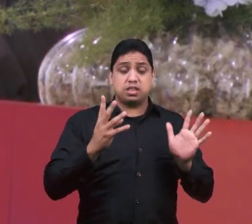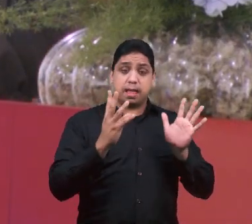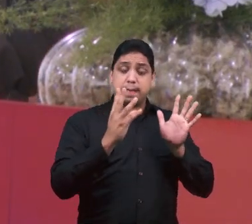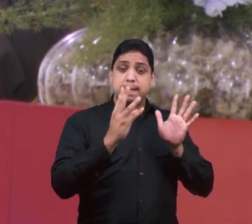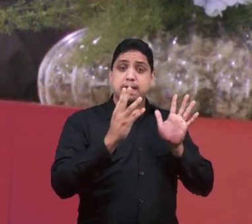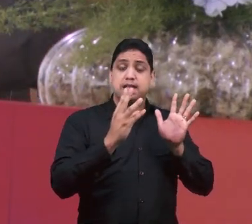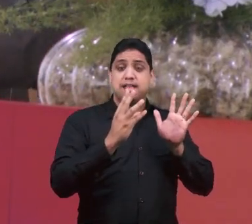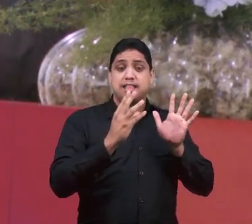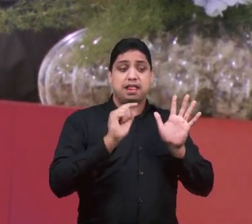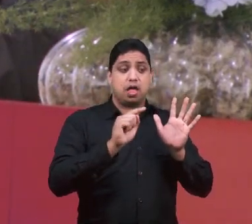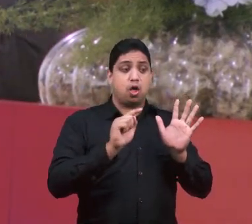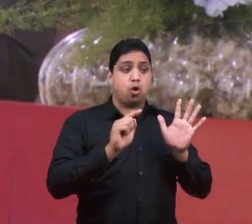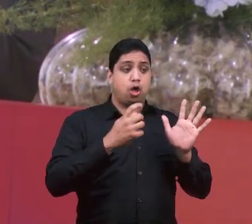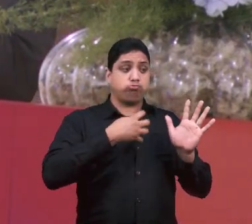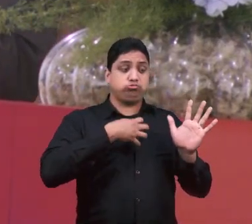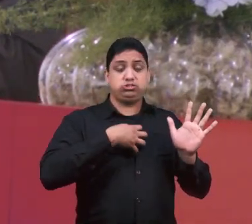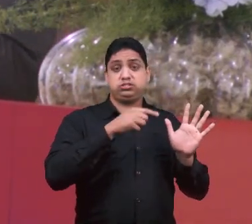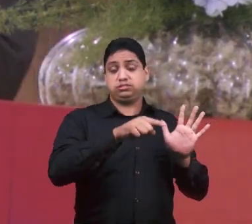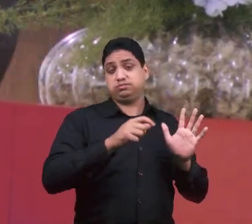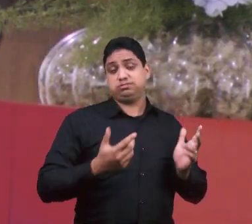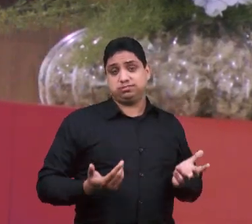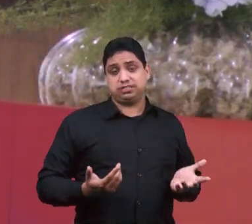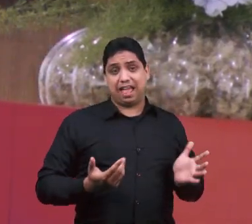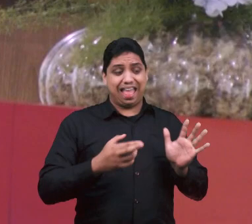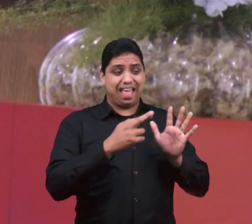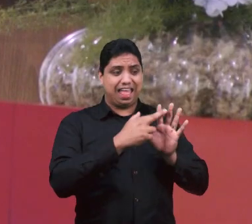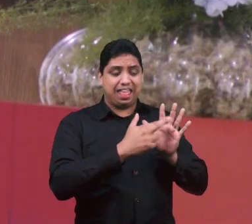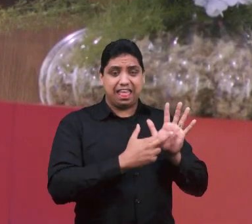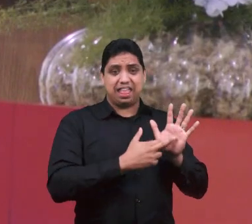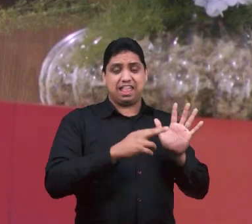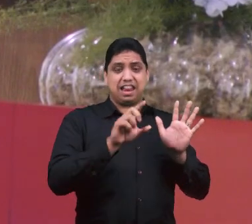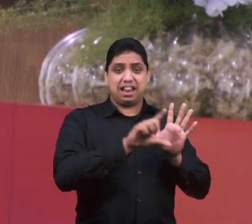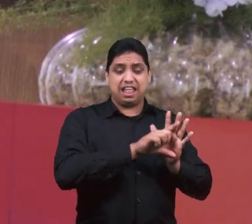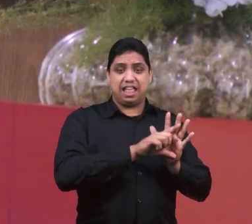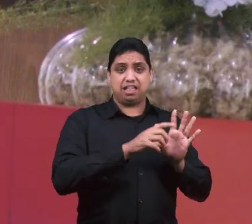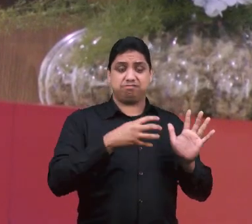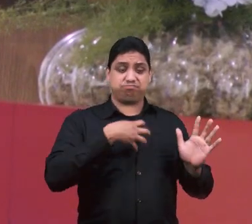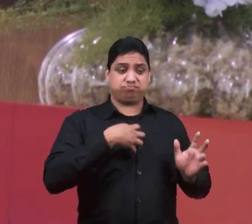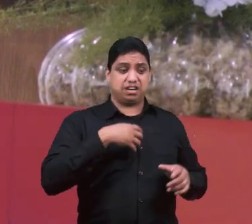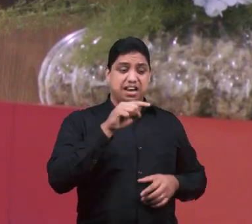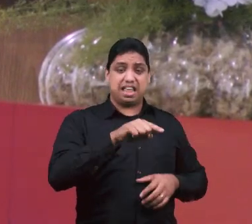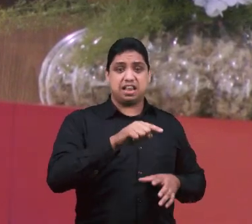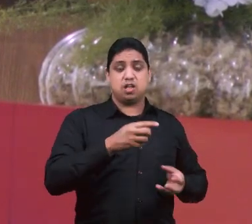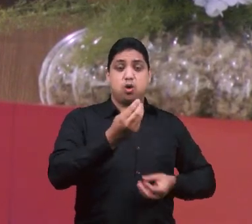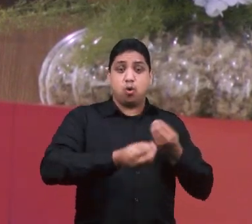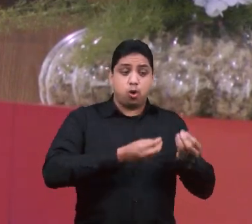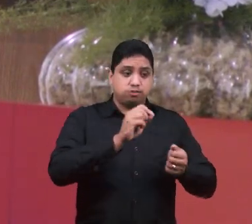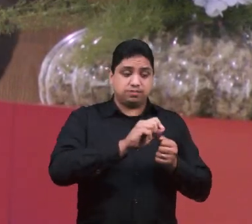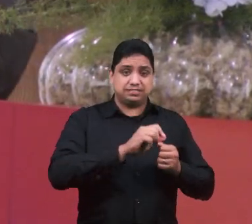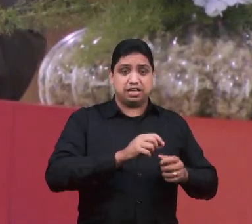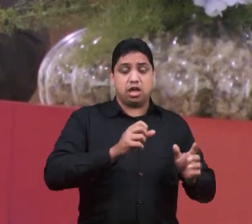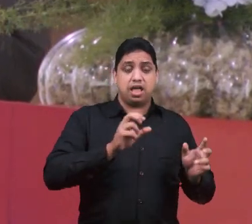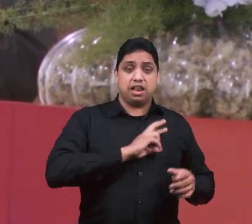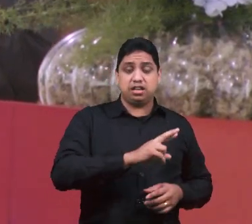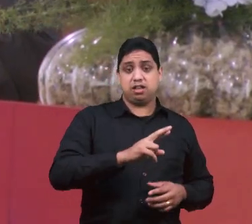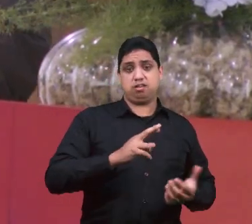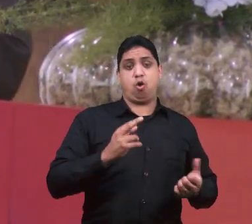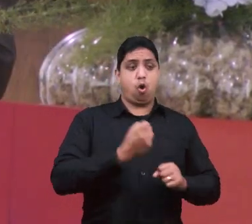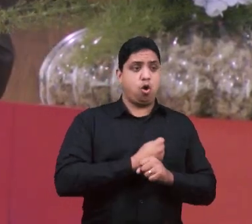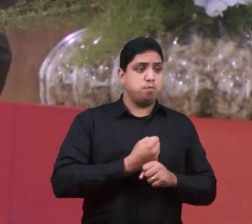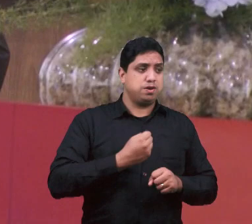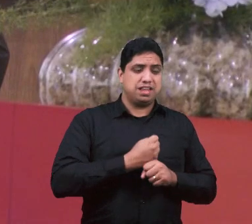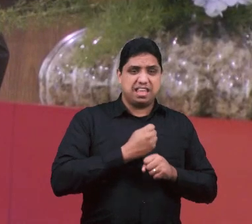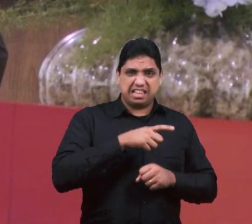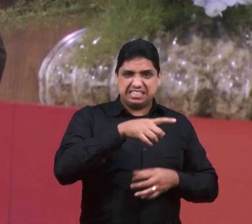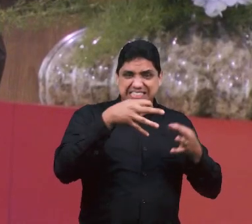méthodes. Religion, c'est un mot qui est lié avec la relation de l'homme avec Dieu. Religion signifie